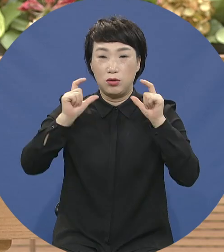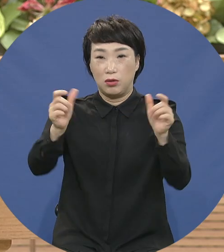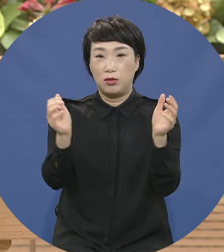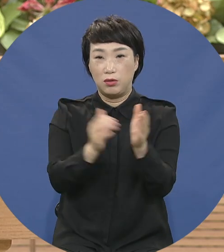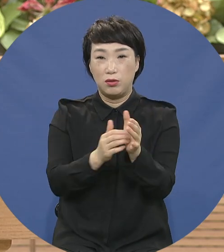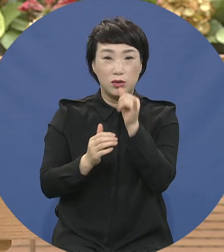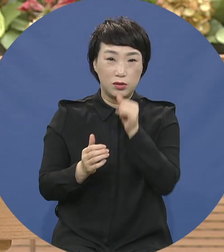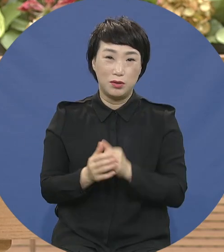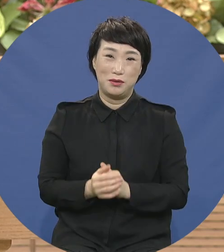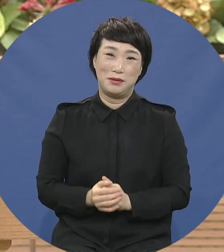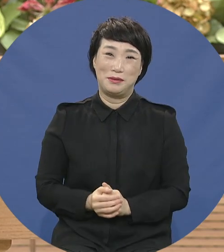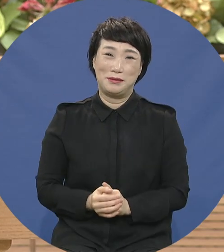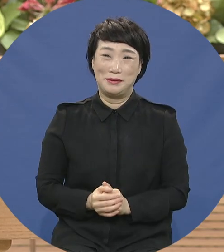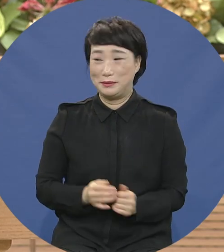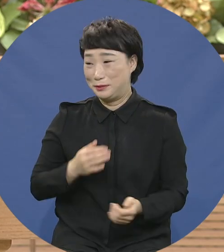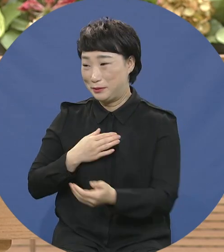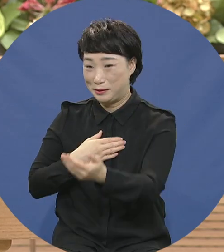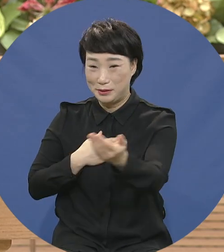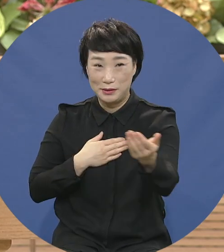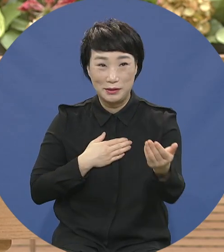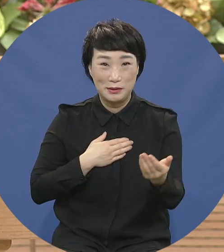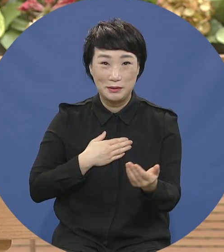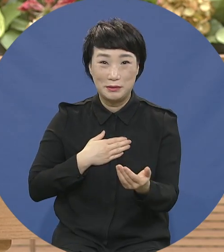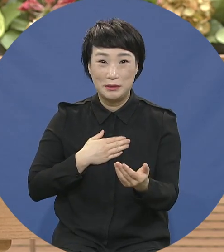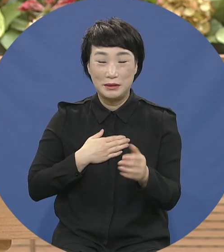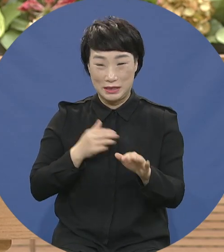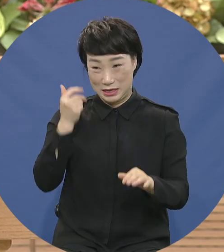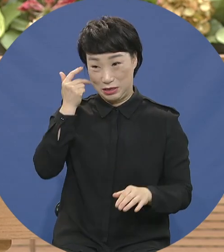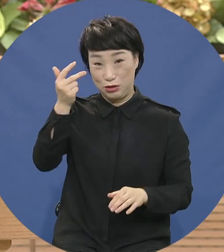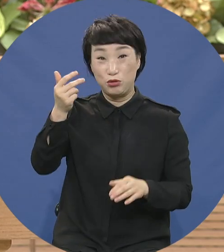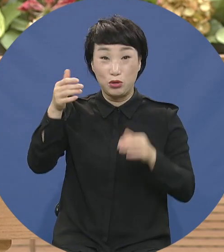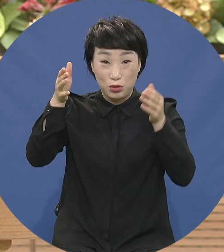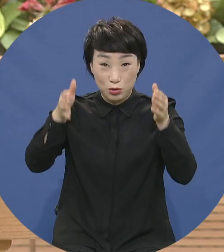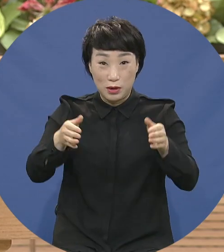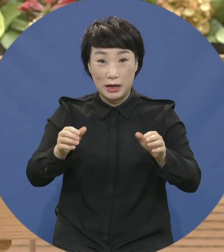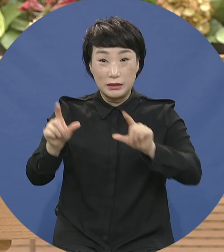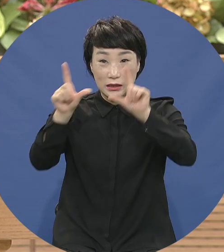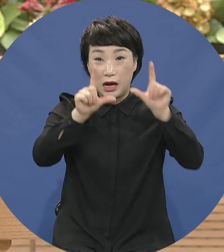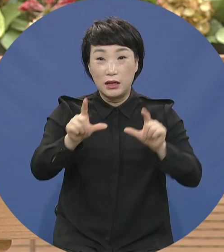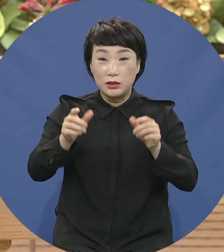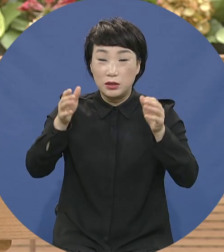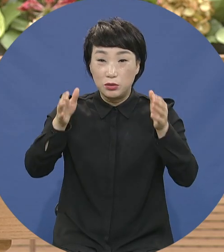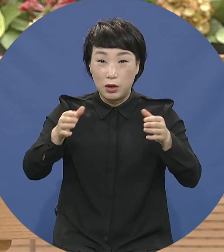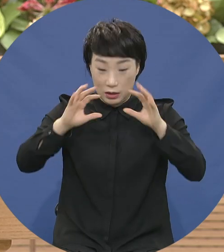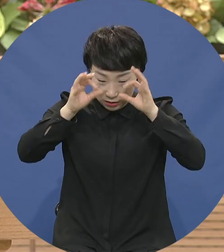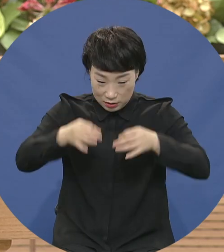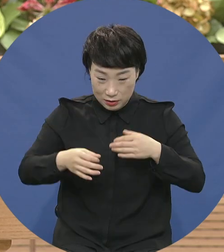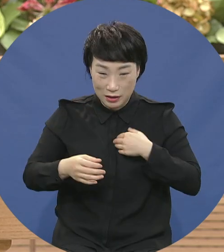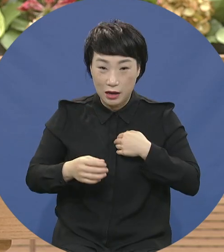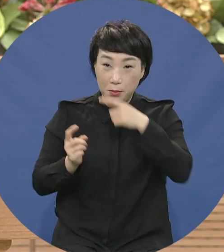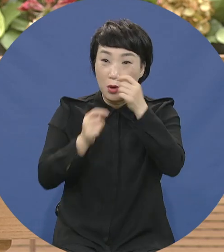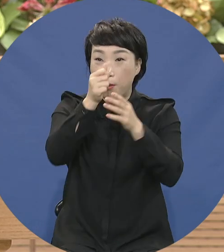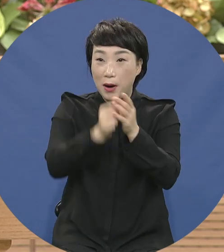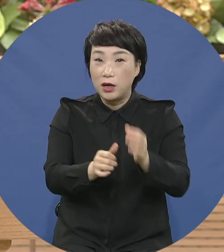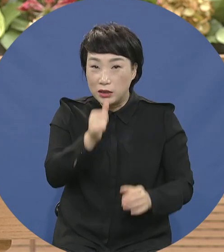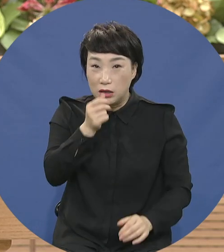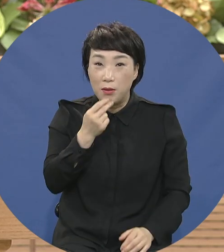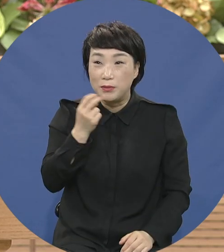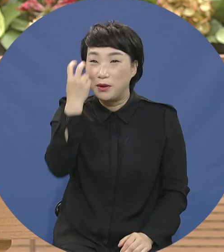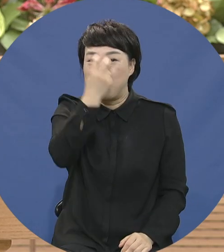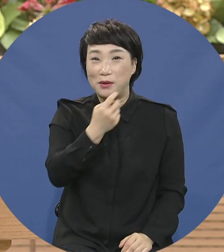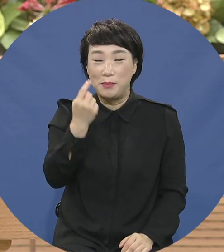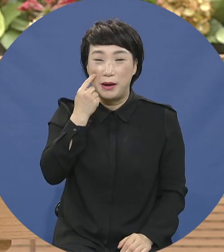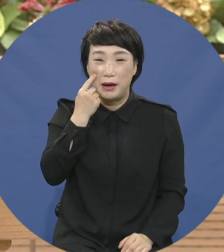자. 여러분은 한 주간 동안 미혹당하지 않았는지, 한 주간